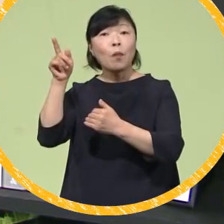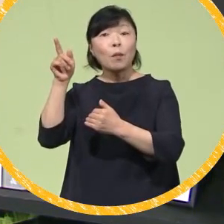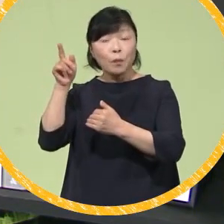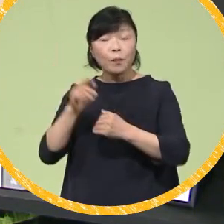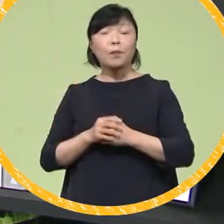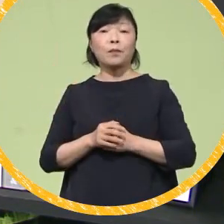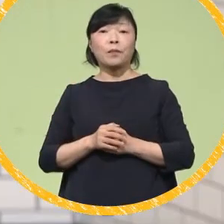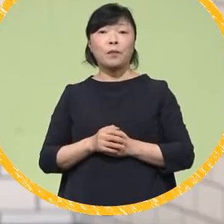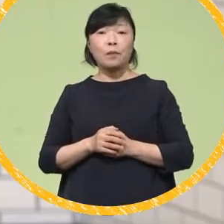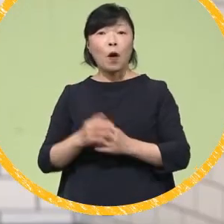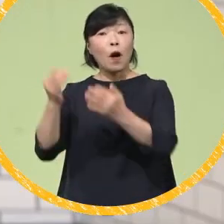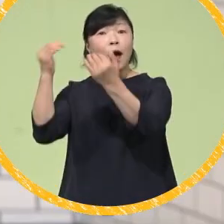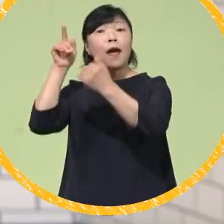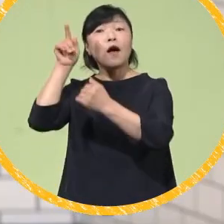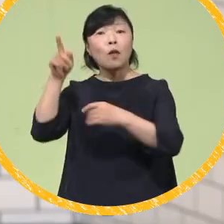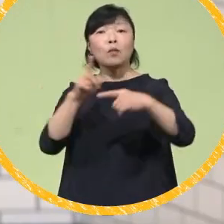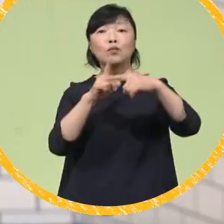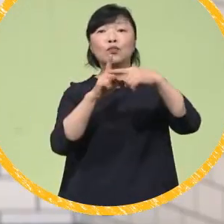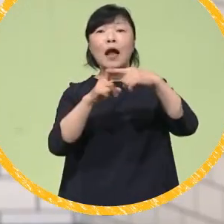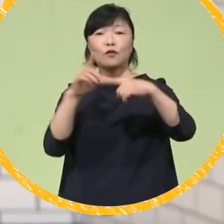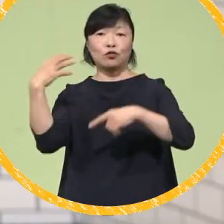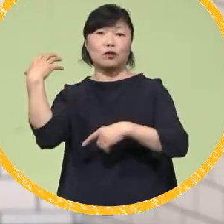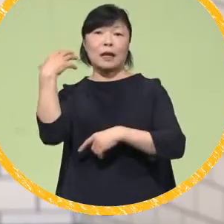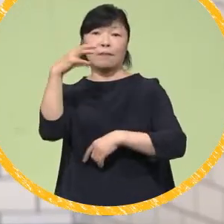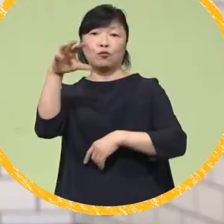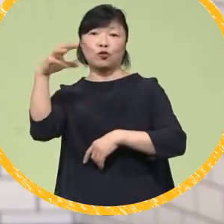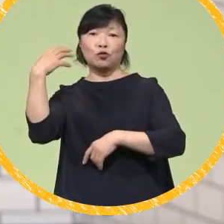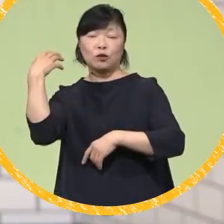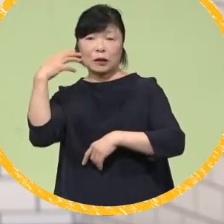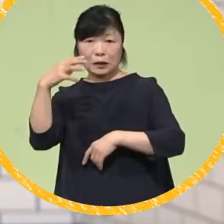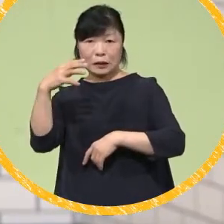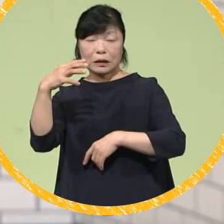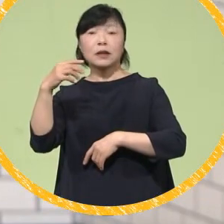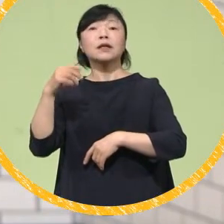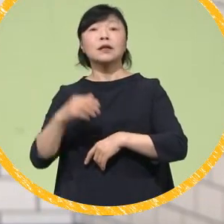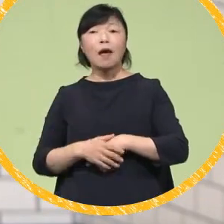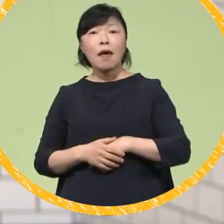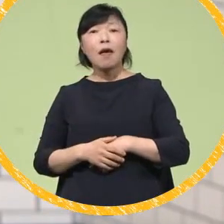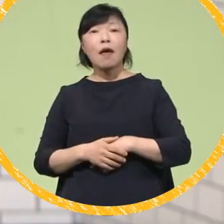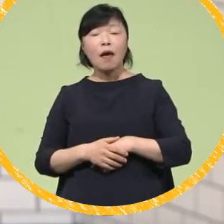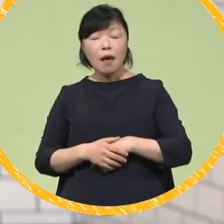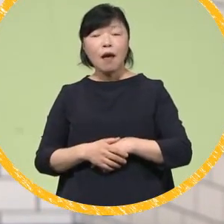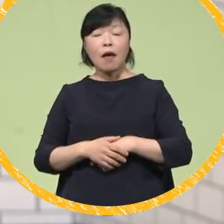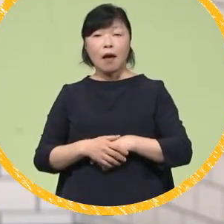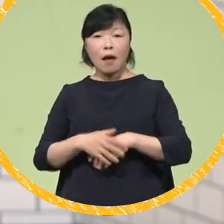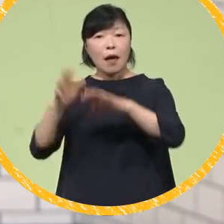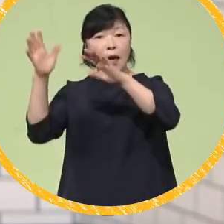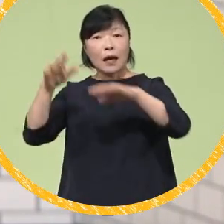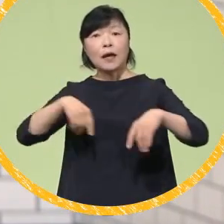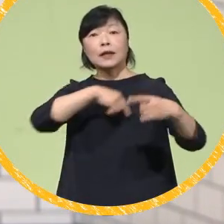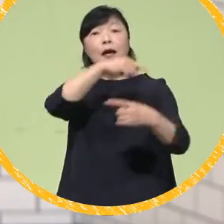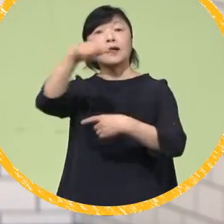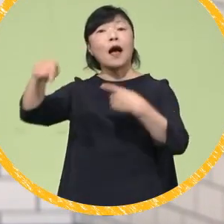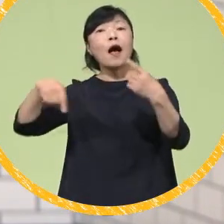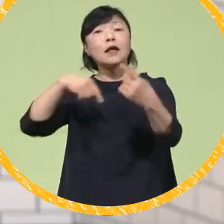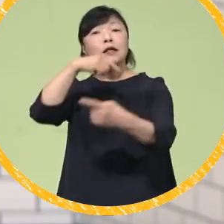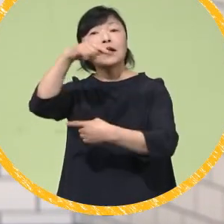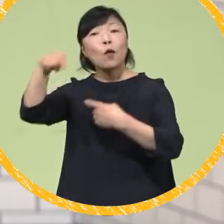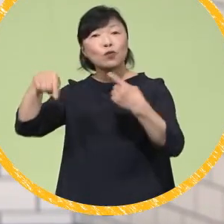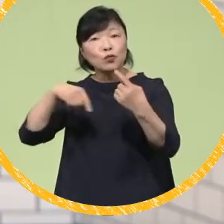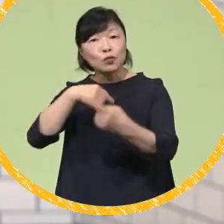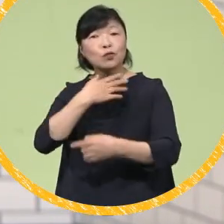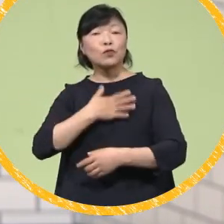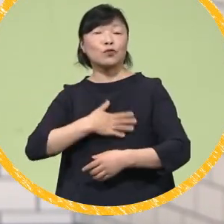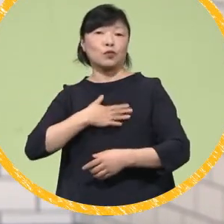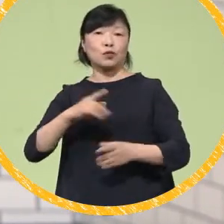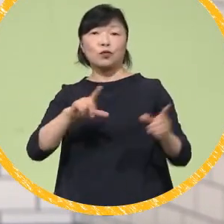んですけども、うん、エアコンにプラスで扇風機、うん、これ併用することによって風の流れを作って、 う ん、快適に過ご